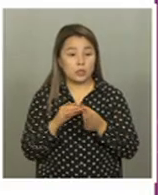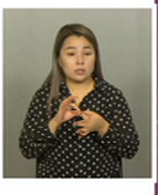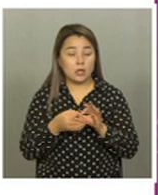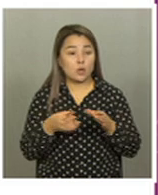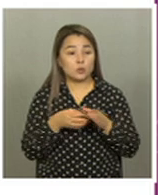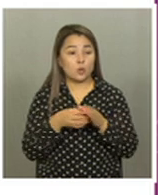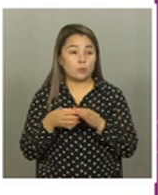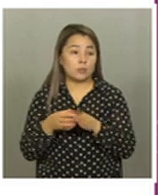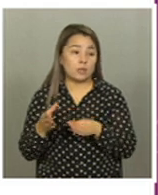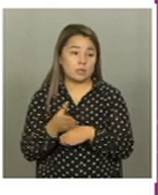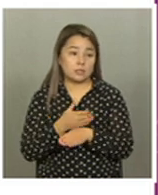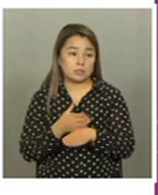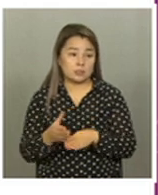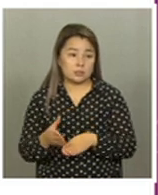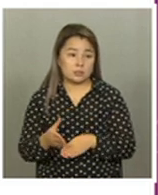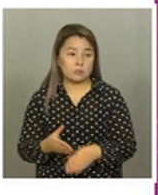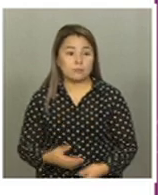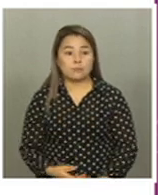топтастырыңыз.